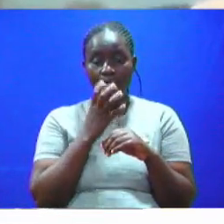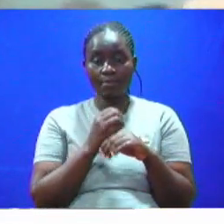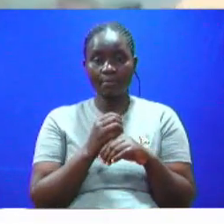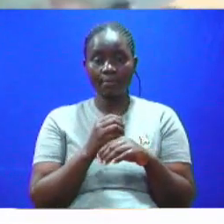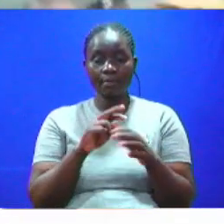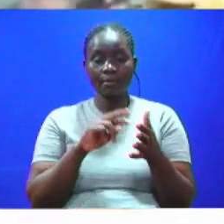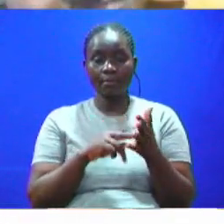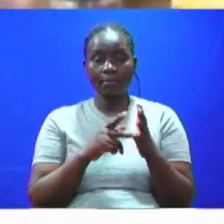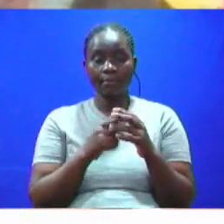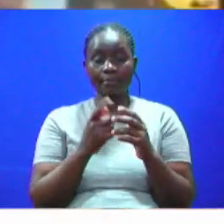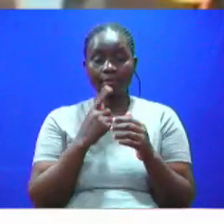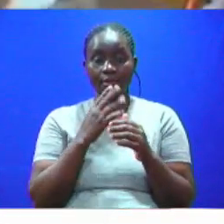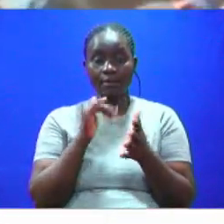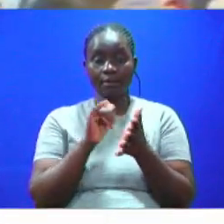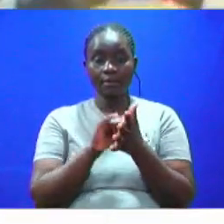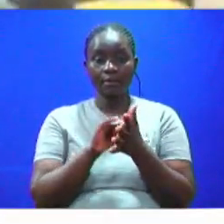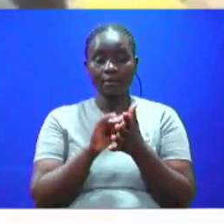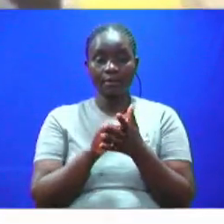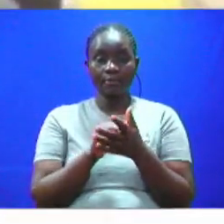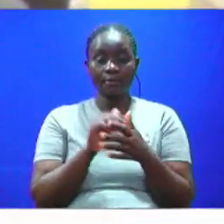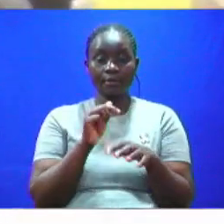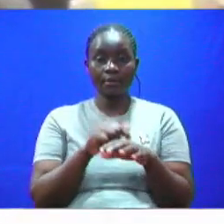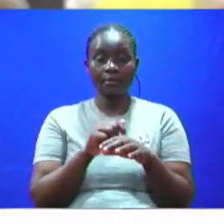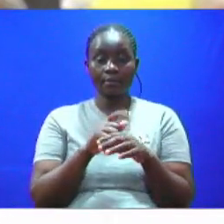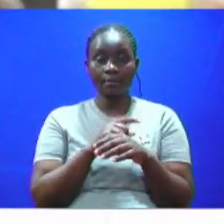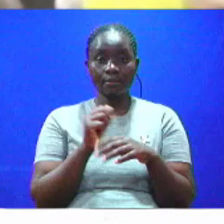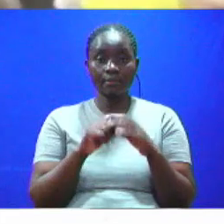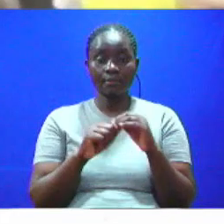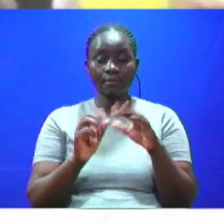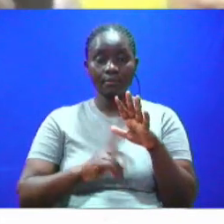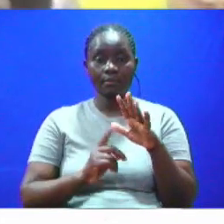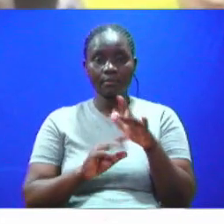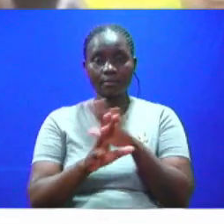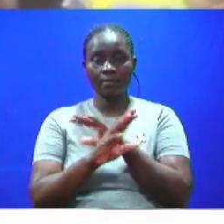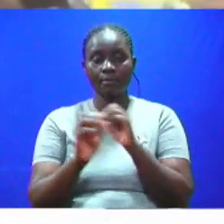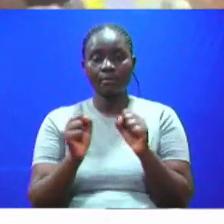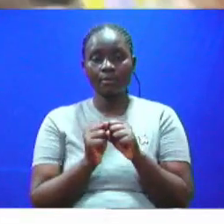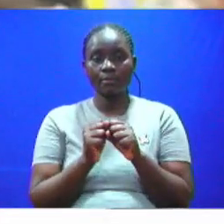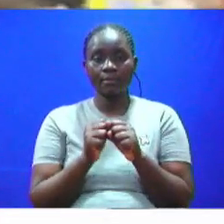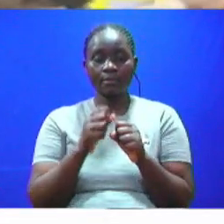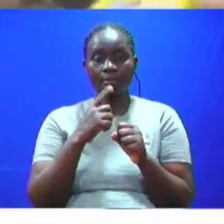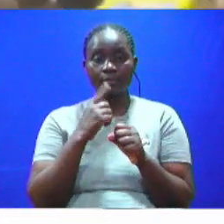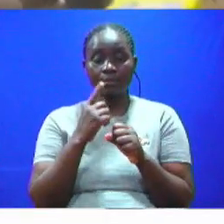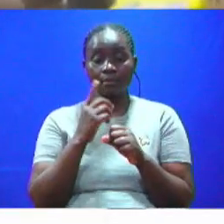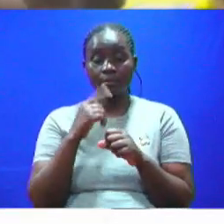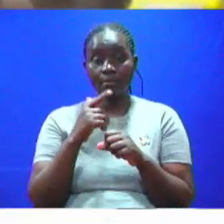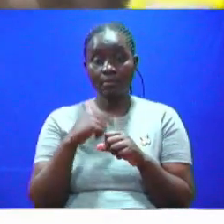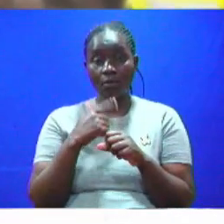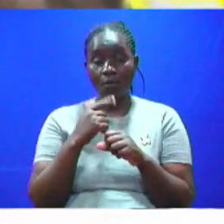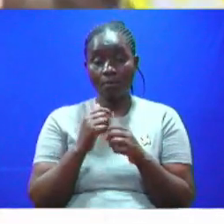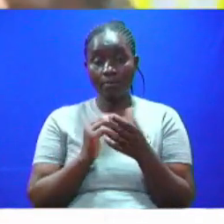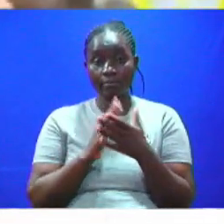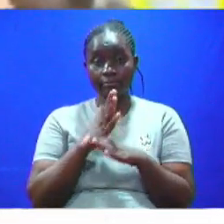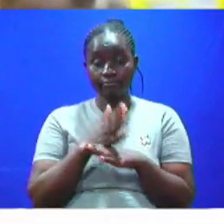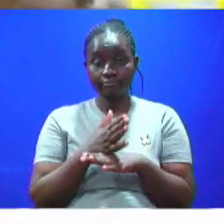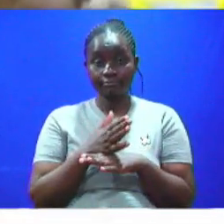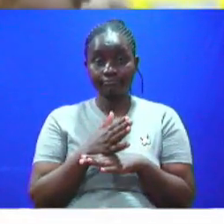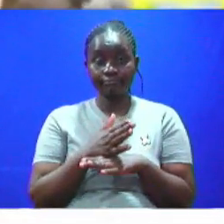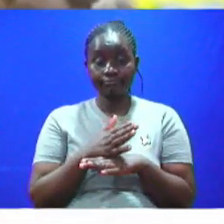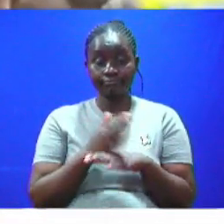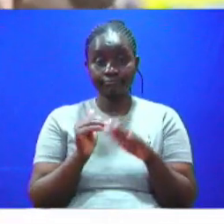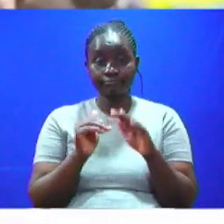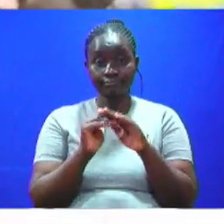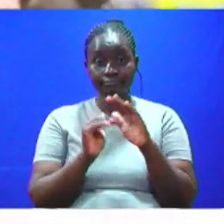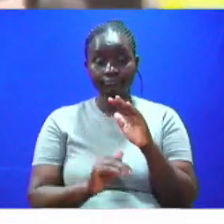tulimpata akisema wakati alikuwa deputy president wa Uhuru Kenyatta. Yeye hata waipitishia mdogo wake